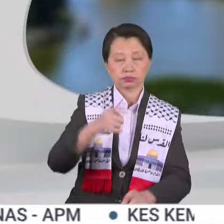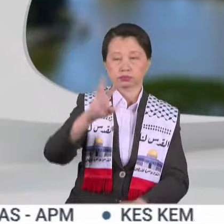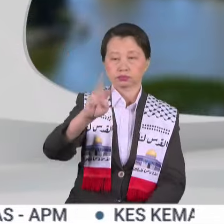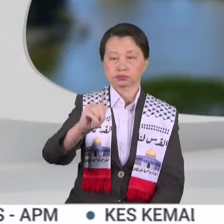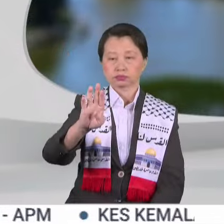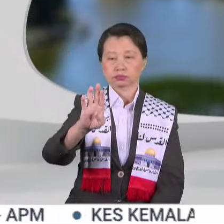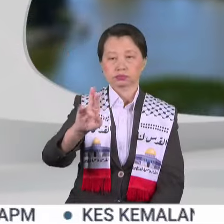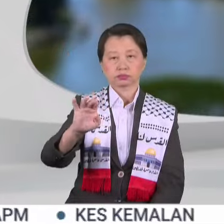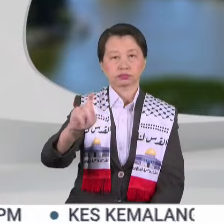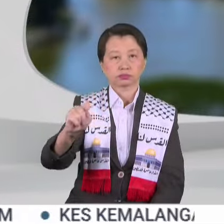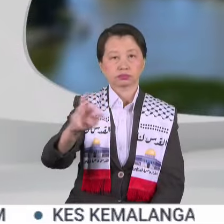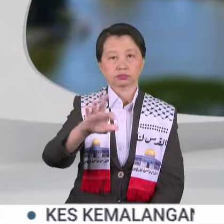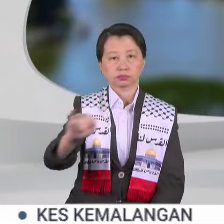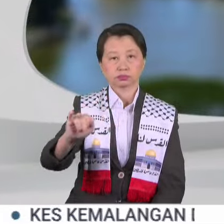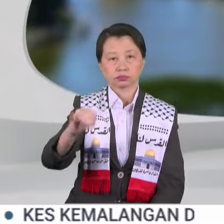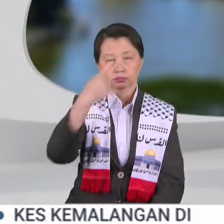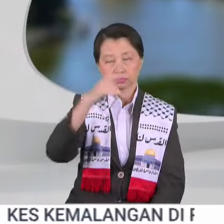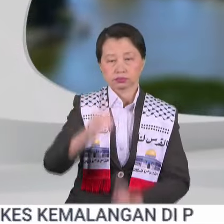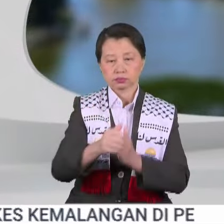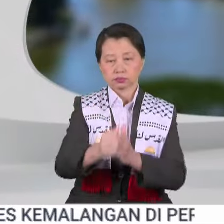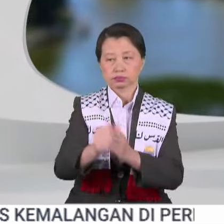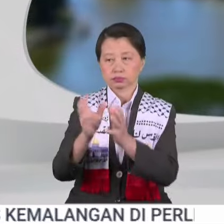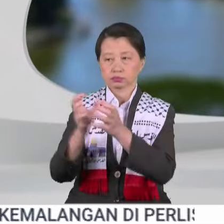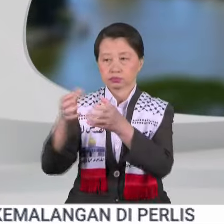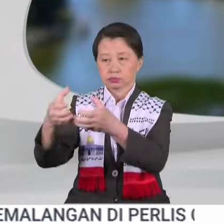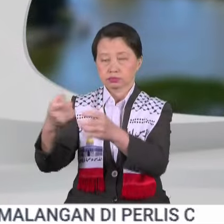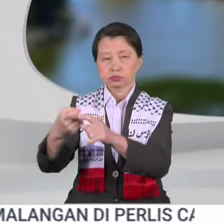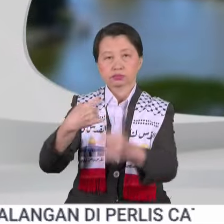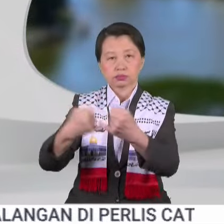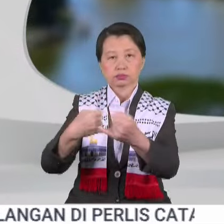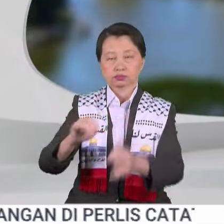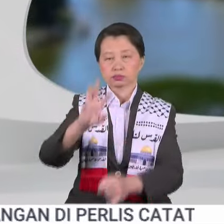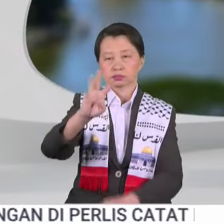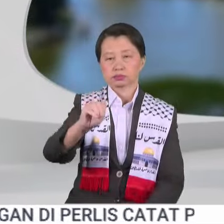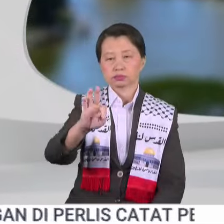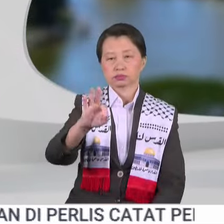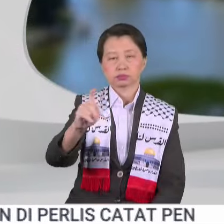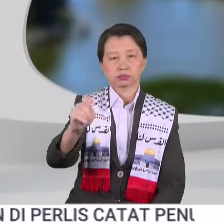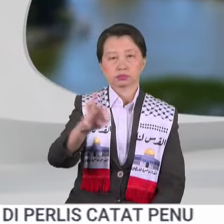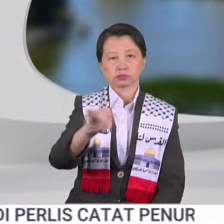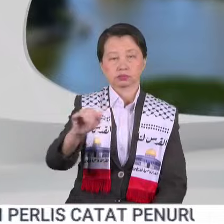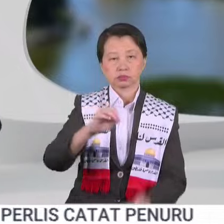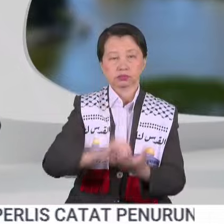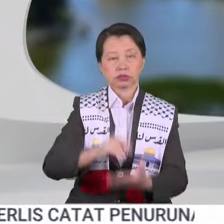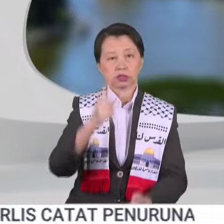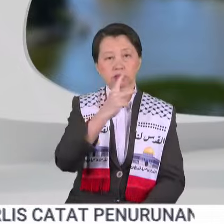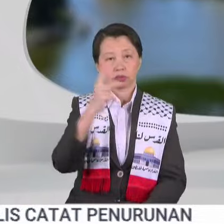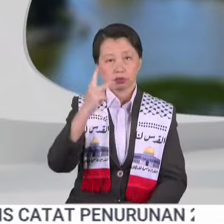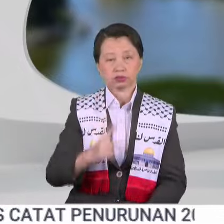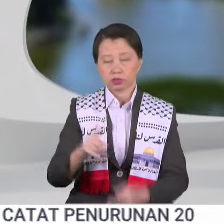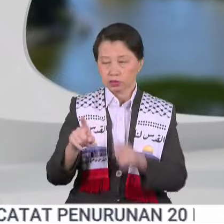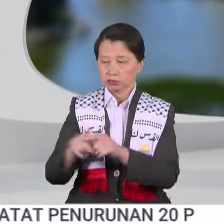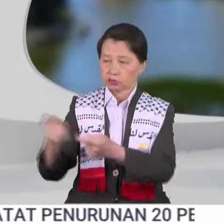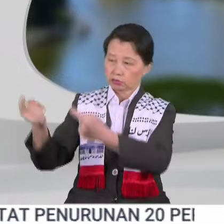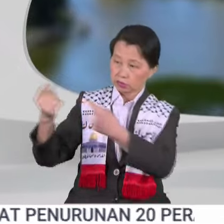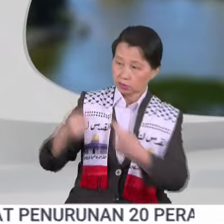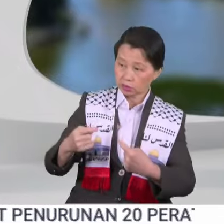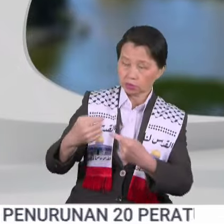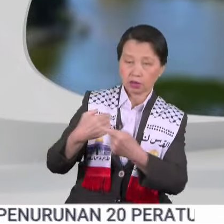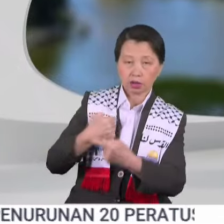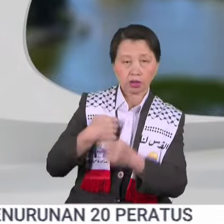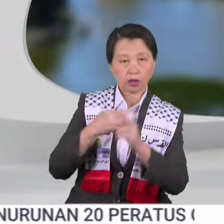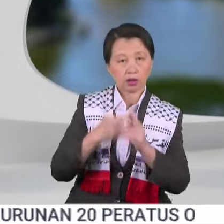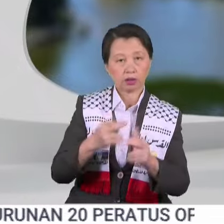Samahah Datuk Kipri Yassin yang mengetuai rombongan daripada Jabatan Mufti di Astana Negeri di Kuching. Turut hadir dalam kunjungan